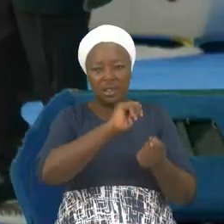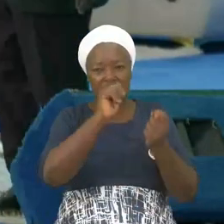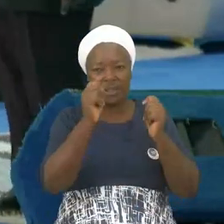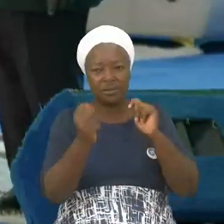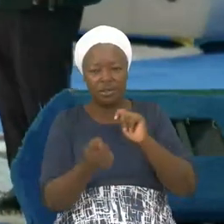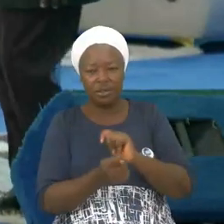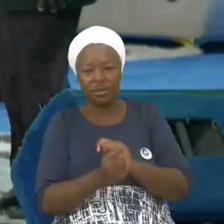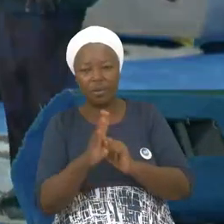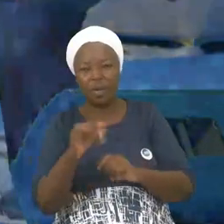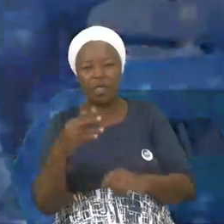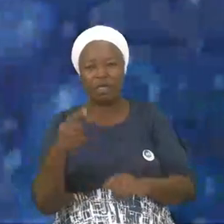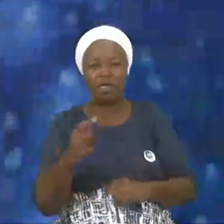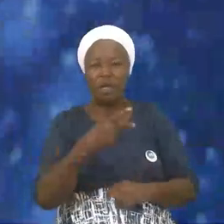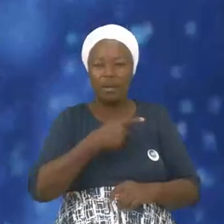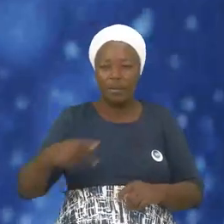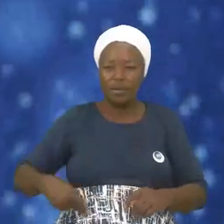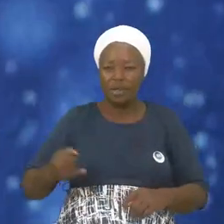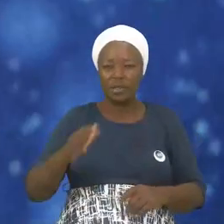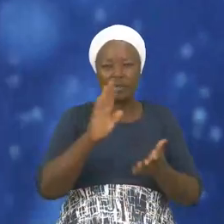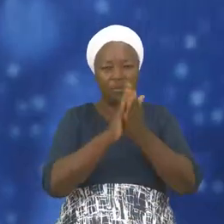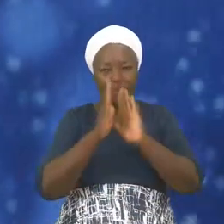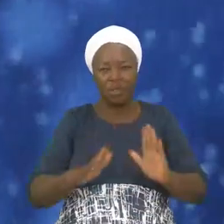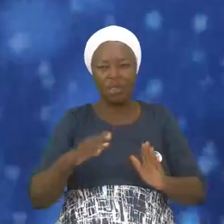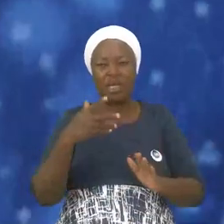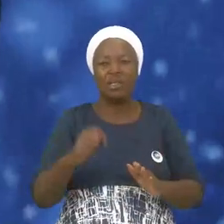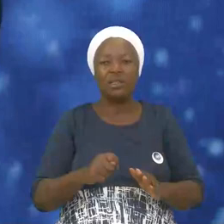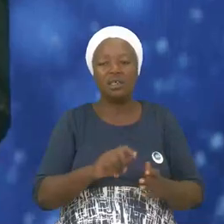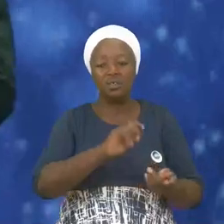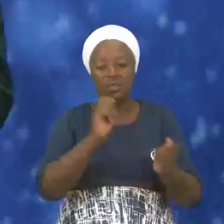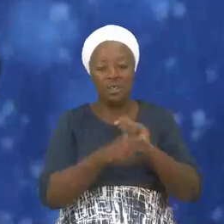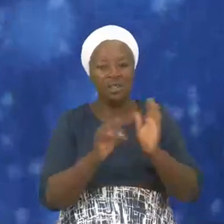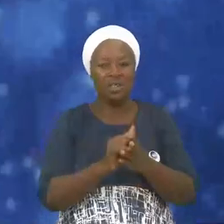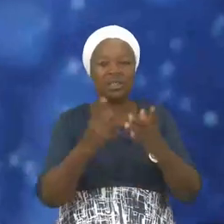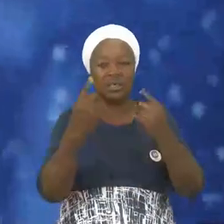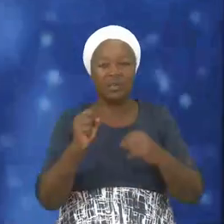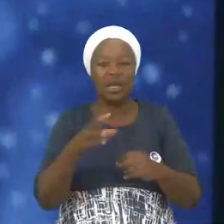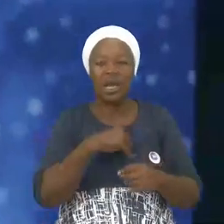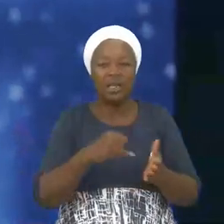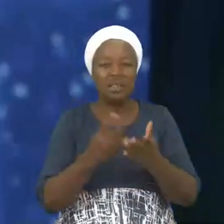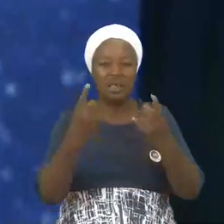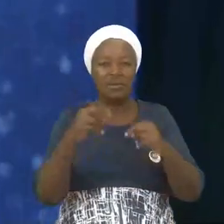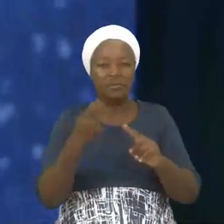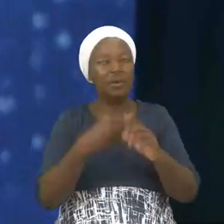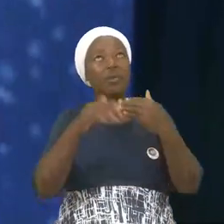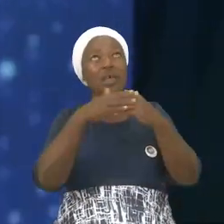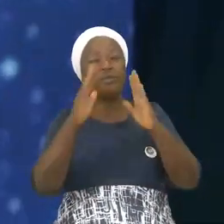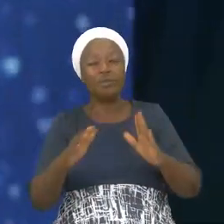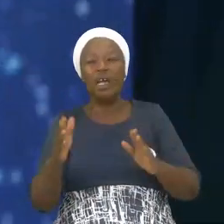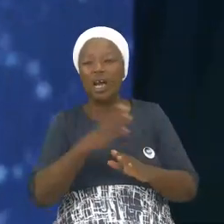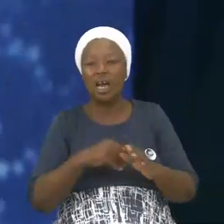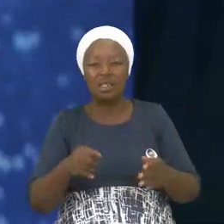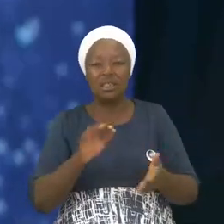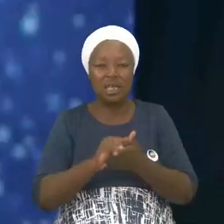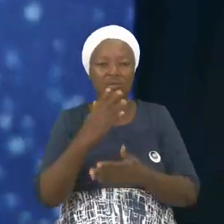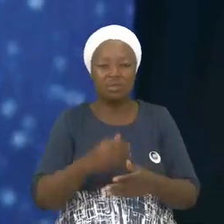de paix. La transformation. Le changement qui vient, et